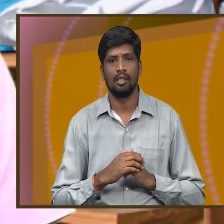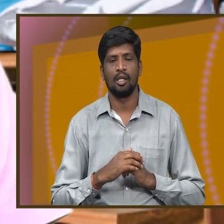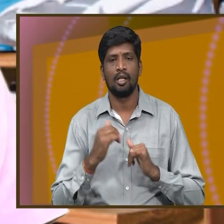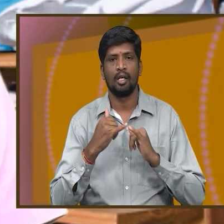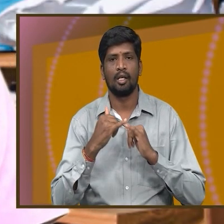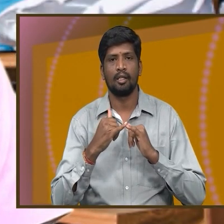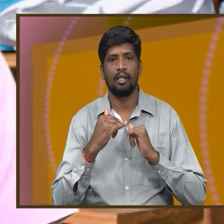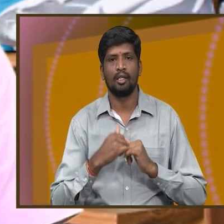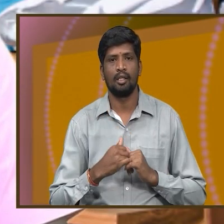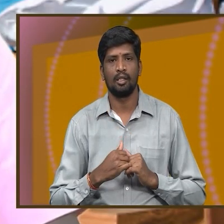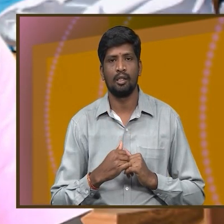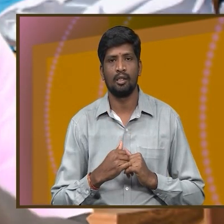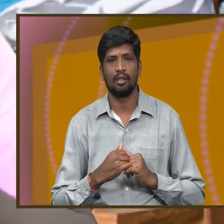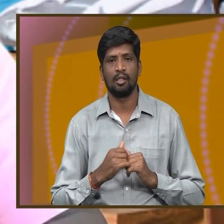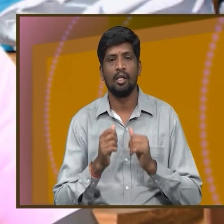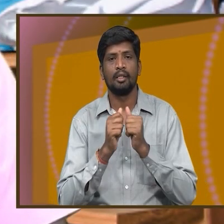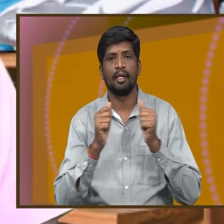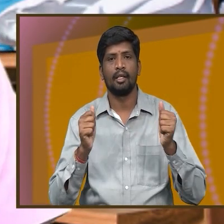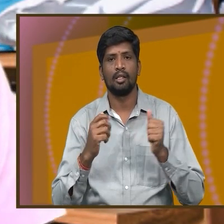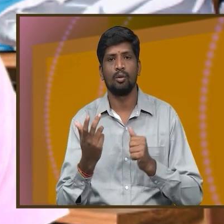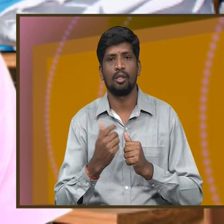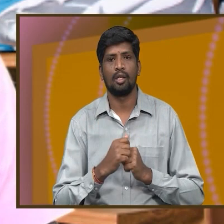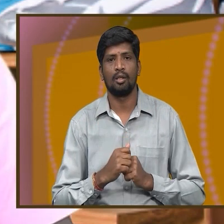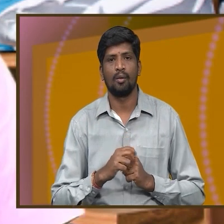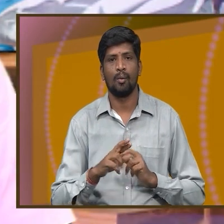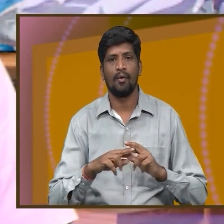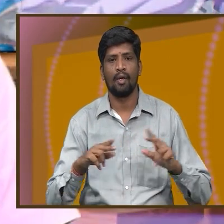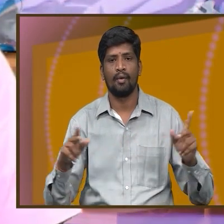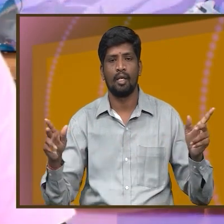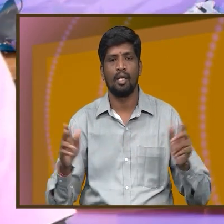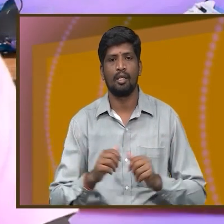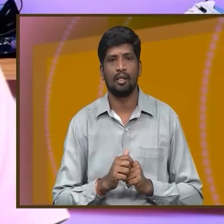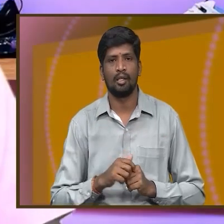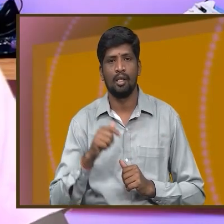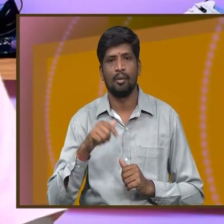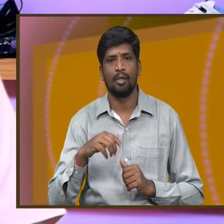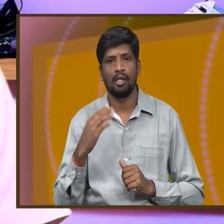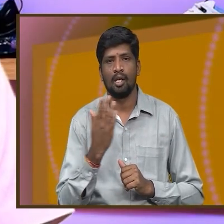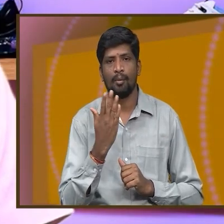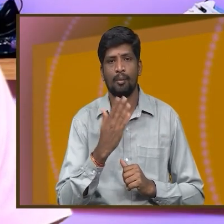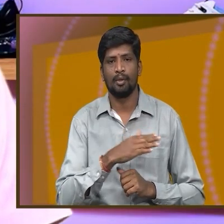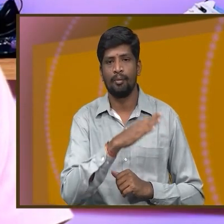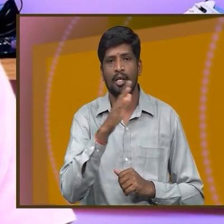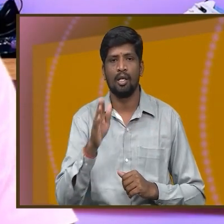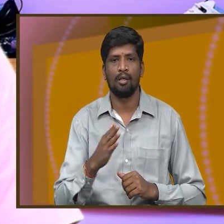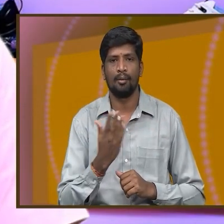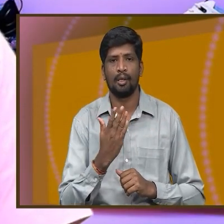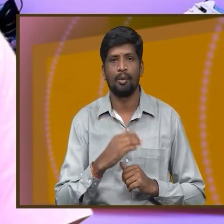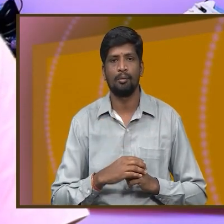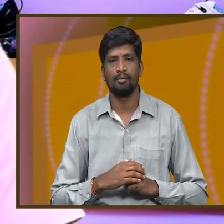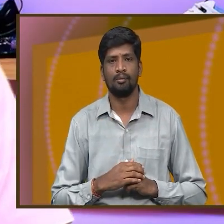அந்த கதையில் என்னென்ன செய்திகளை சொல்கிறார் போன்ற பல்வேறு விஷயங்களை இப்பகுதியிலே நாம் காண